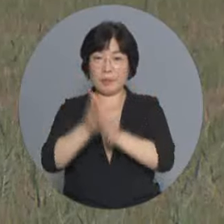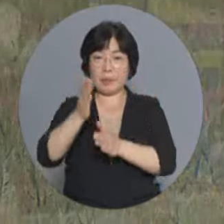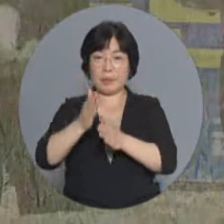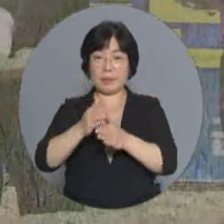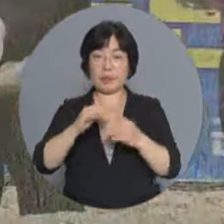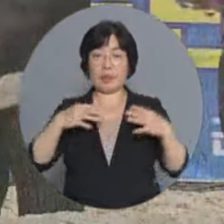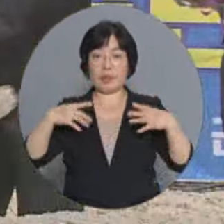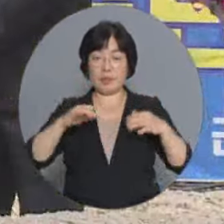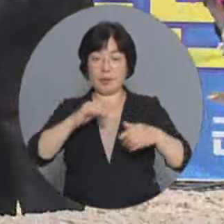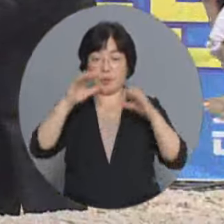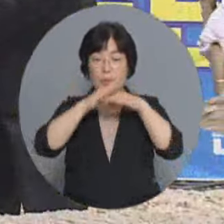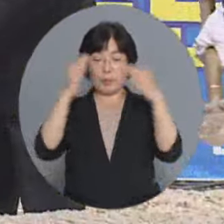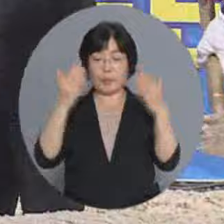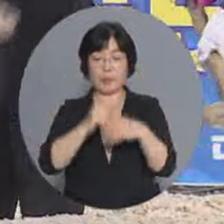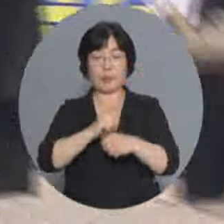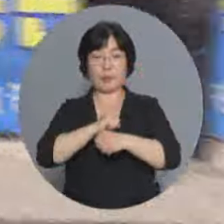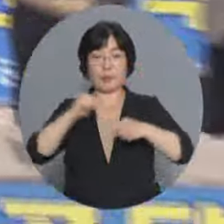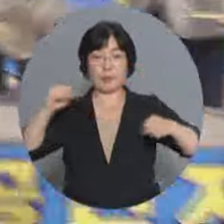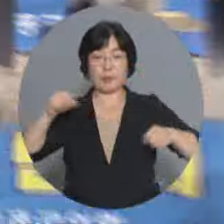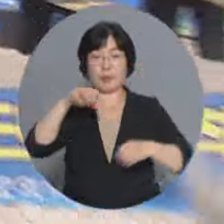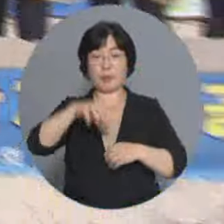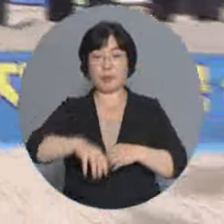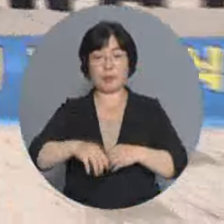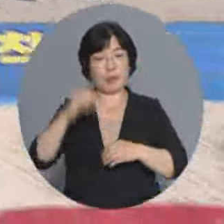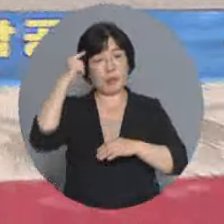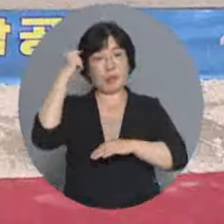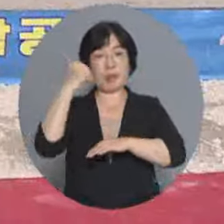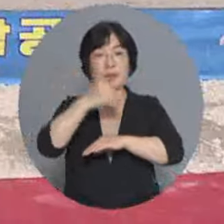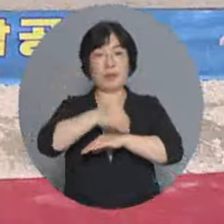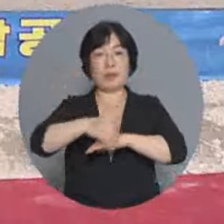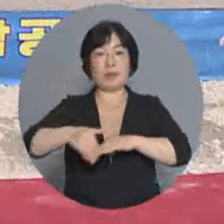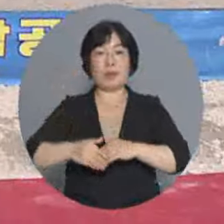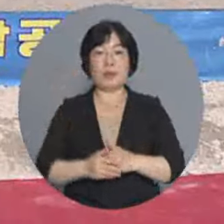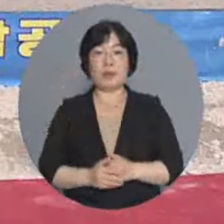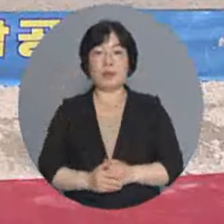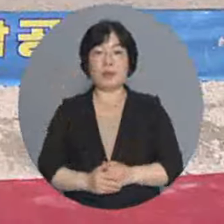입지를 확고하게 다지는 계기가 될 전망입니다. MBC 뉴스 최우식입니다.